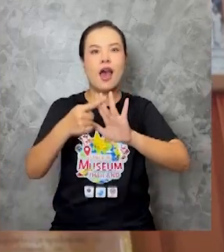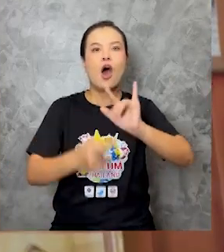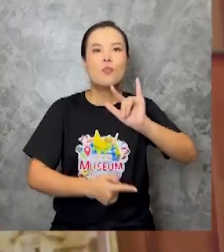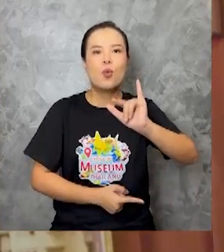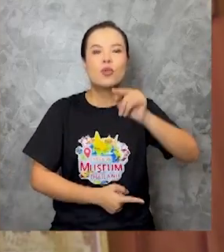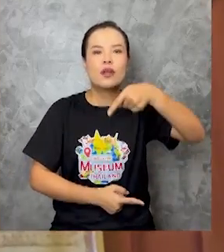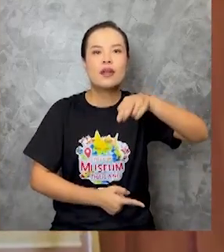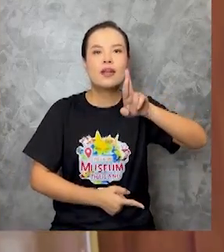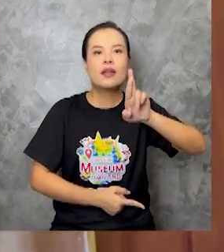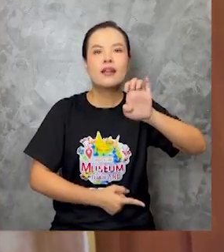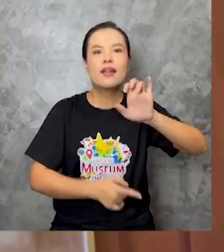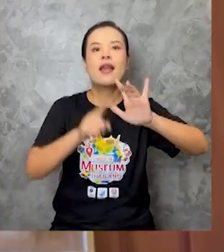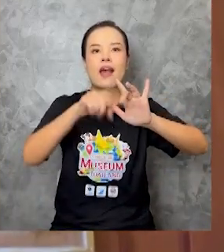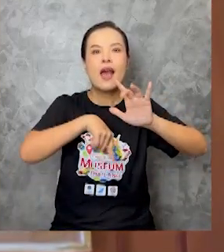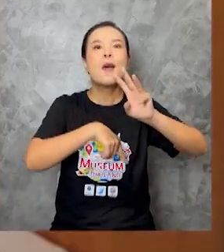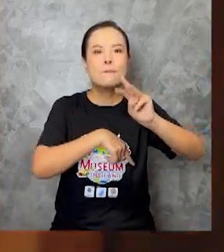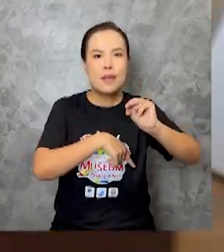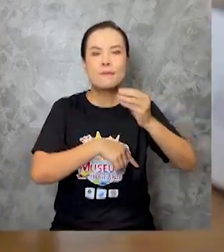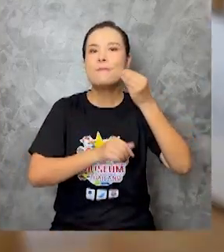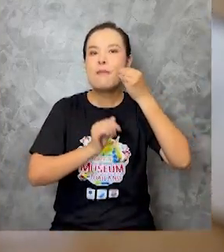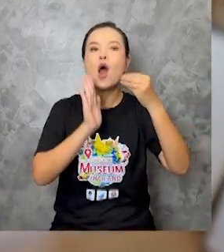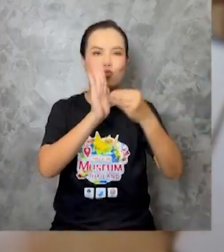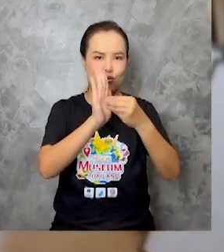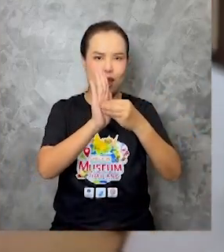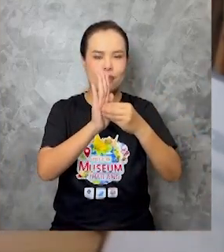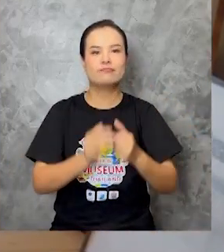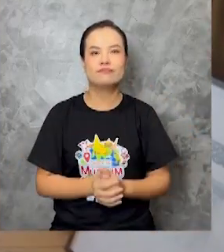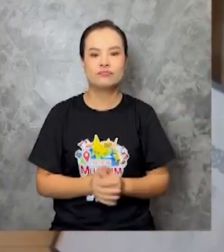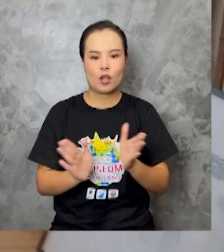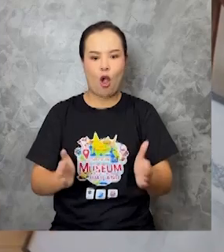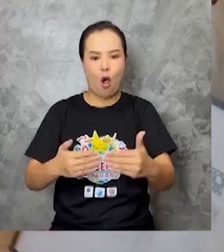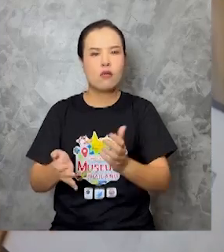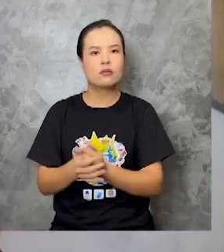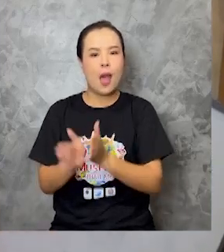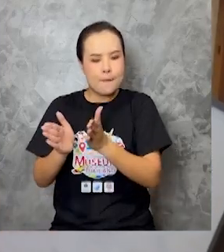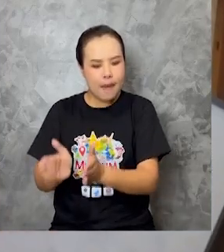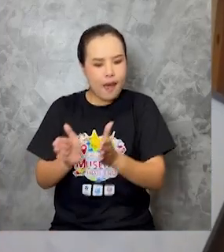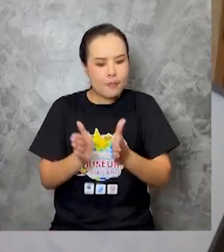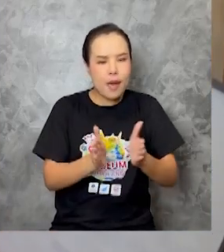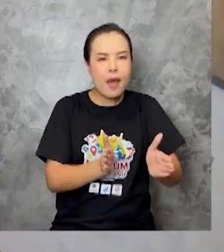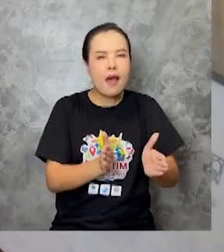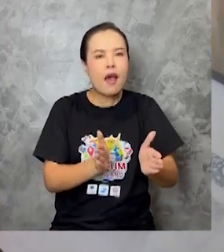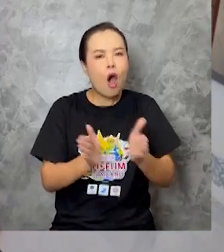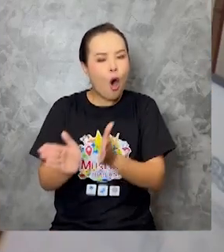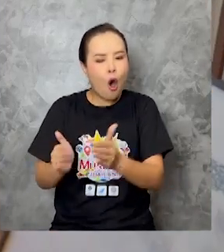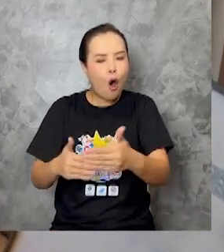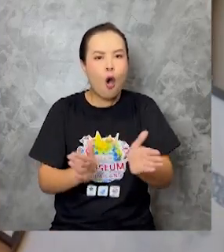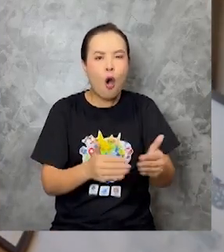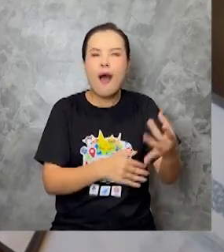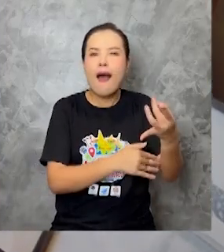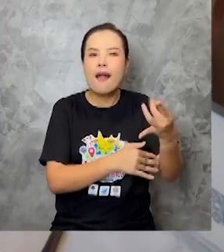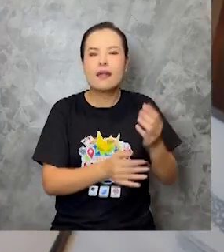ะ บ้านสอนค่ะท่านอยู่ที่กรุงเทพอ ย่างห้องที่เขาแบ่งเนี่ยค่ะพี่หมูพอทราบไหมคะว่าเป็นห้องอะไรบ้